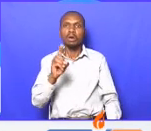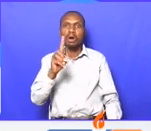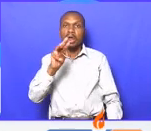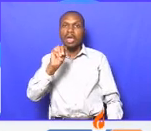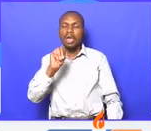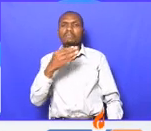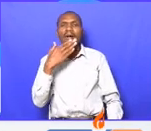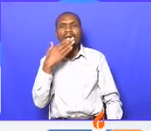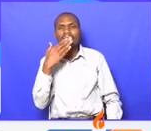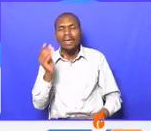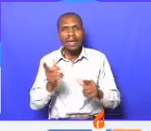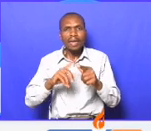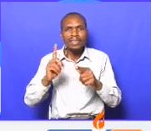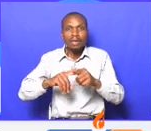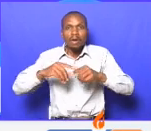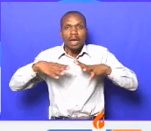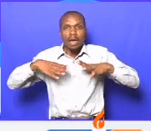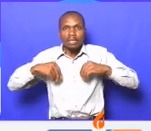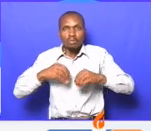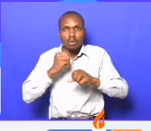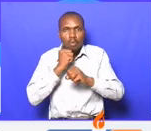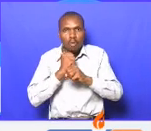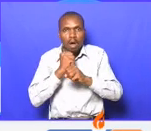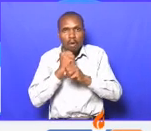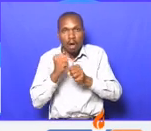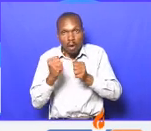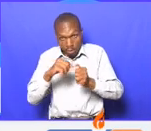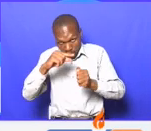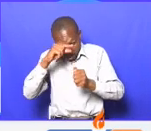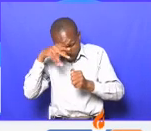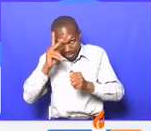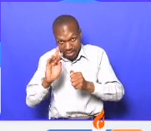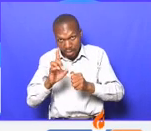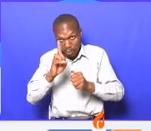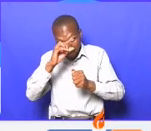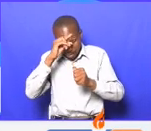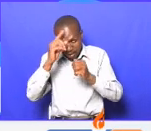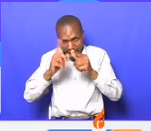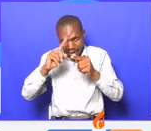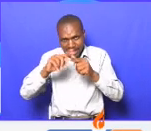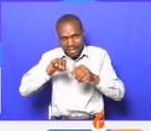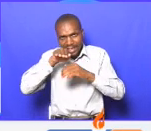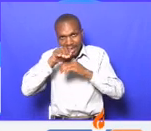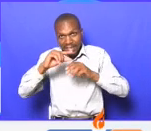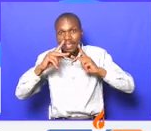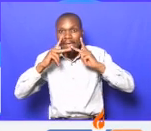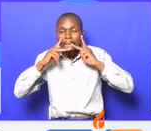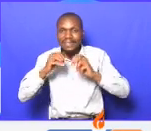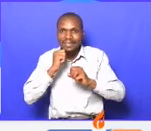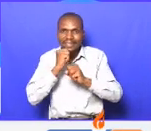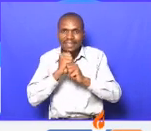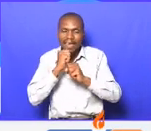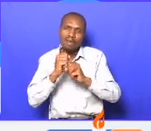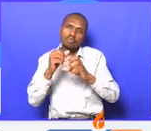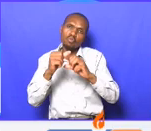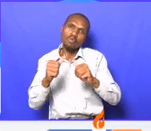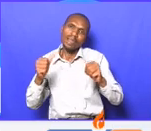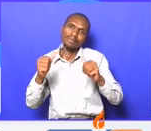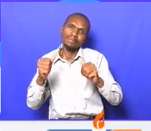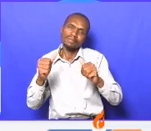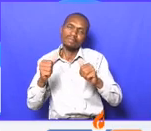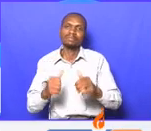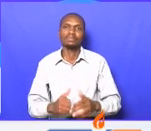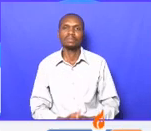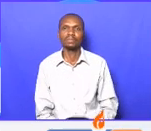asogo itaba gokore mere mone serekali ya Kenya Kwanza asabo ulio molembe kwa ene kiwa asichinjira chionzi.